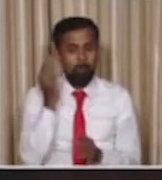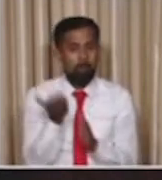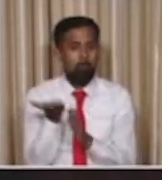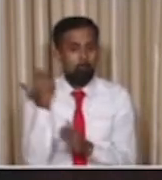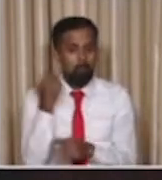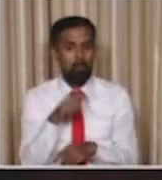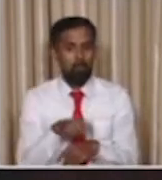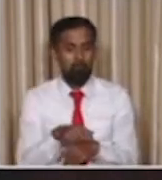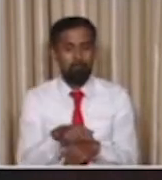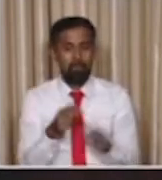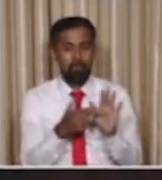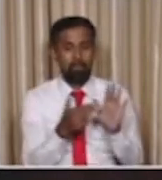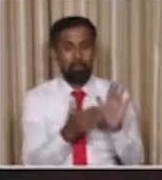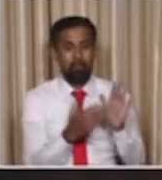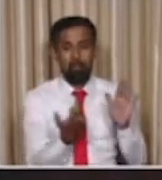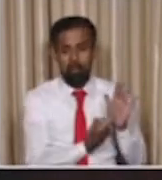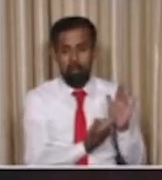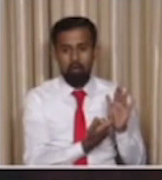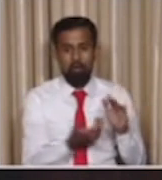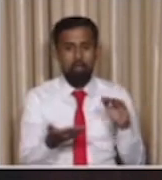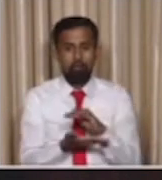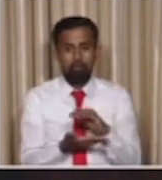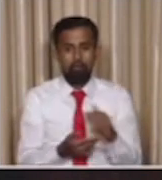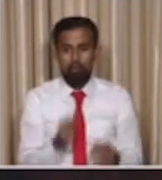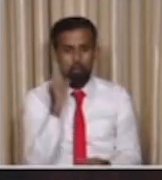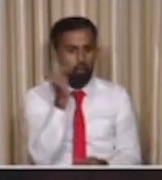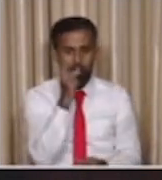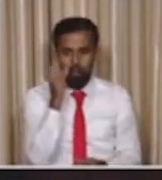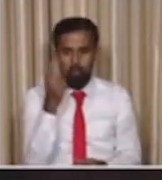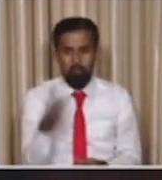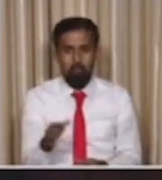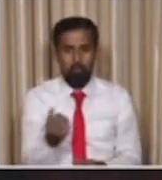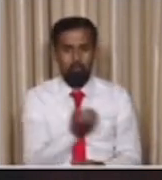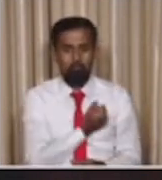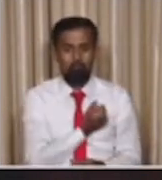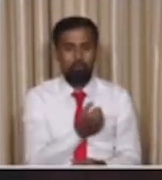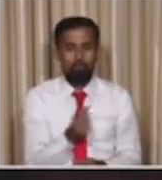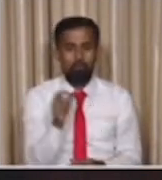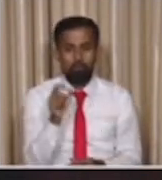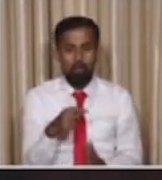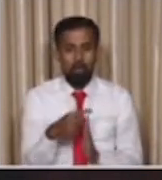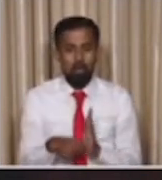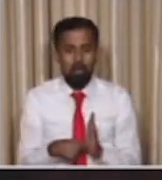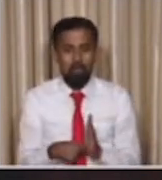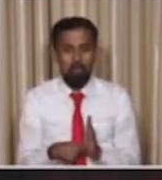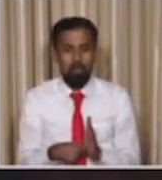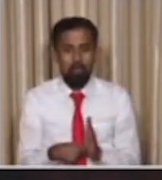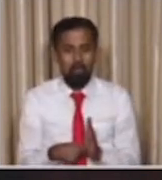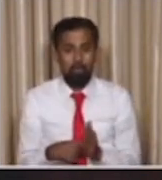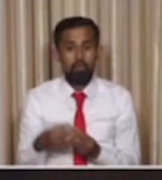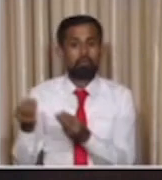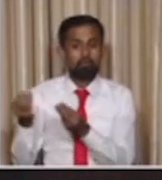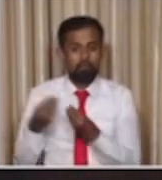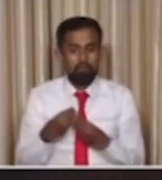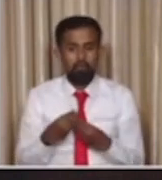කාලේ NMR එක යටතේ අපි දන්නවා අපි හොයලා බැලුවම මේ වෛද්‍ය මේ රටේ දේශීය මේ රටට සප්ලයි එක